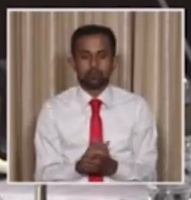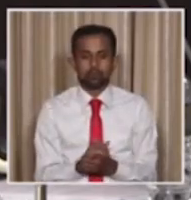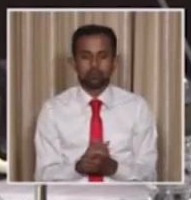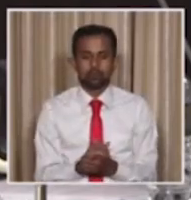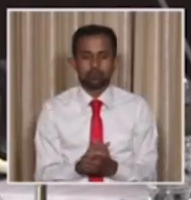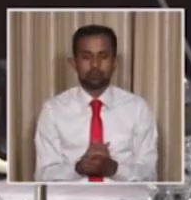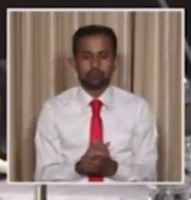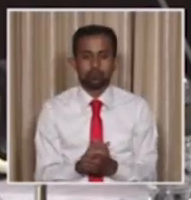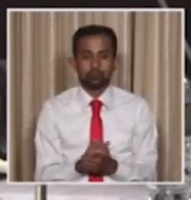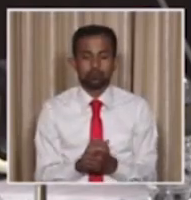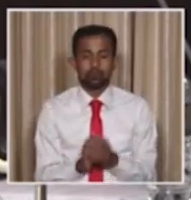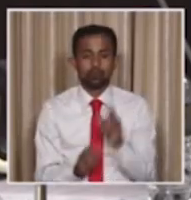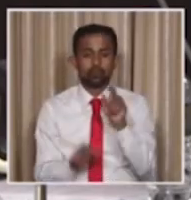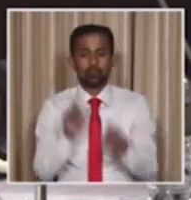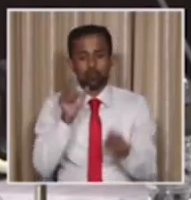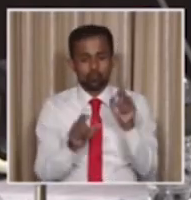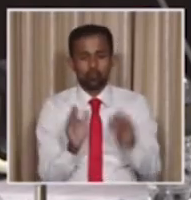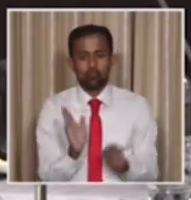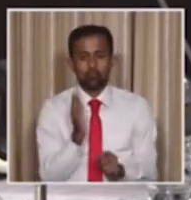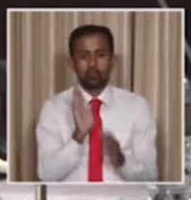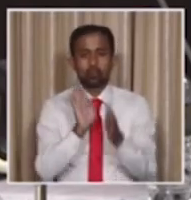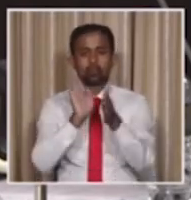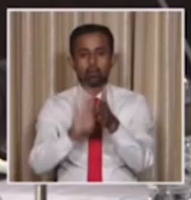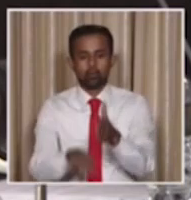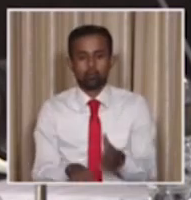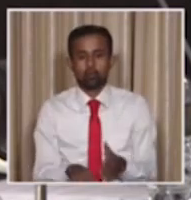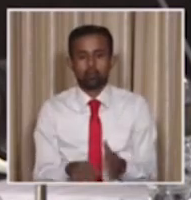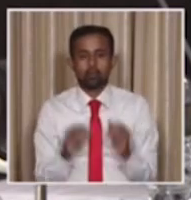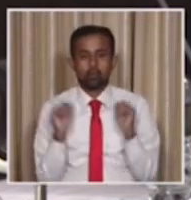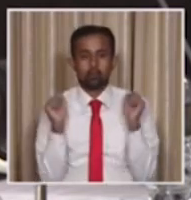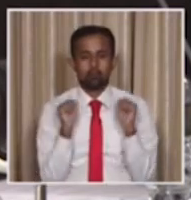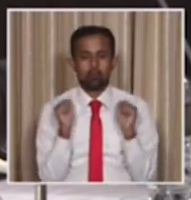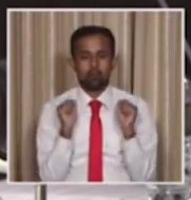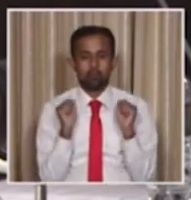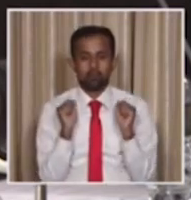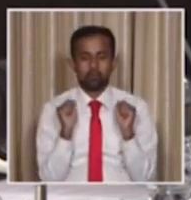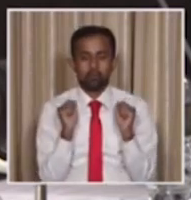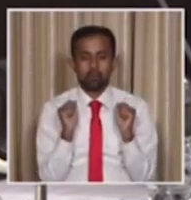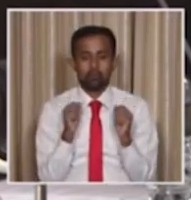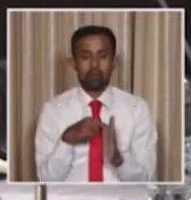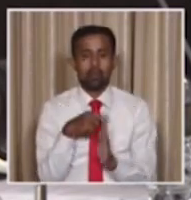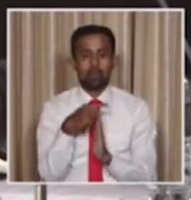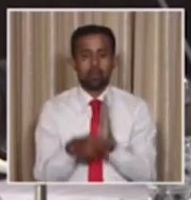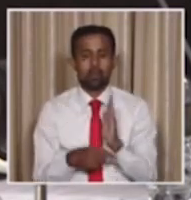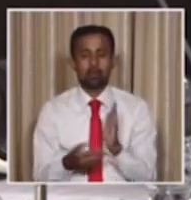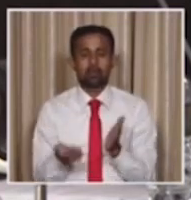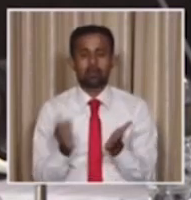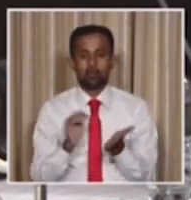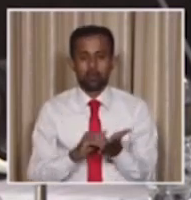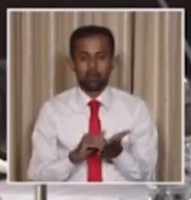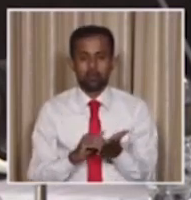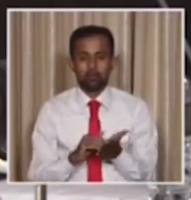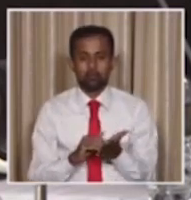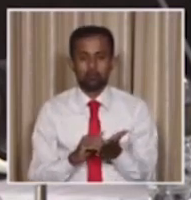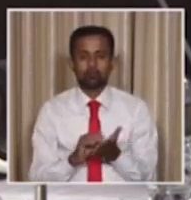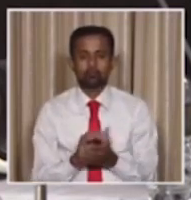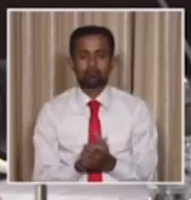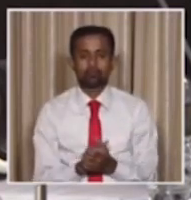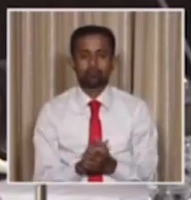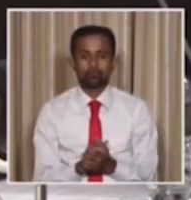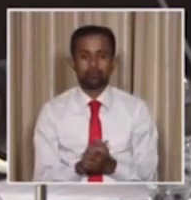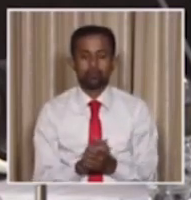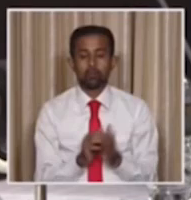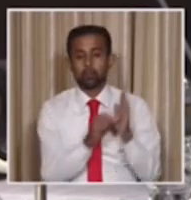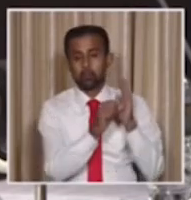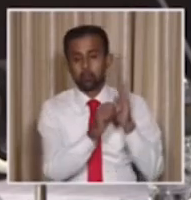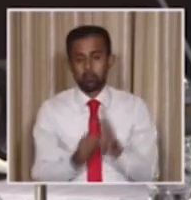இந்த தேர்தலை பிற்போடுவதை தவிர்த்து தொடர்ந்தும் இந்த நாட்டை ஒரு அழிவு பாதைக்குள் கொண்டு செல்லாமல் நீங்கள் ஒரு ஜனநாயக ரீதியான தேர்தலுக்கு